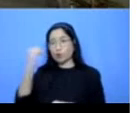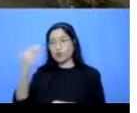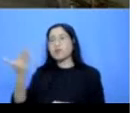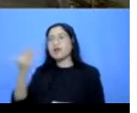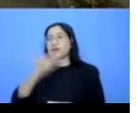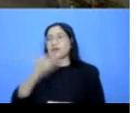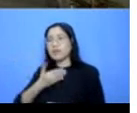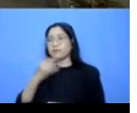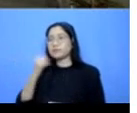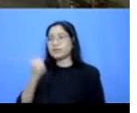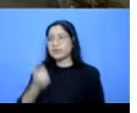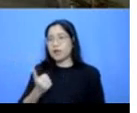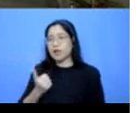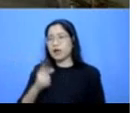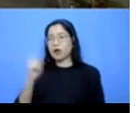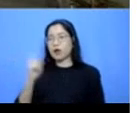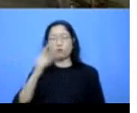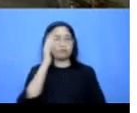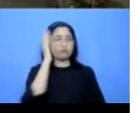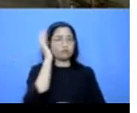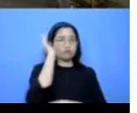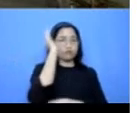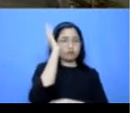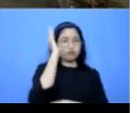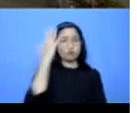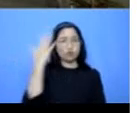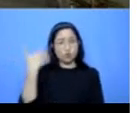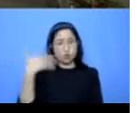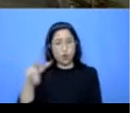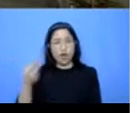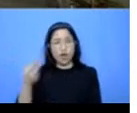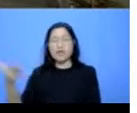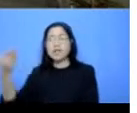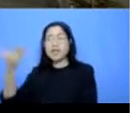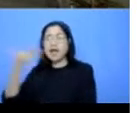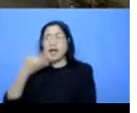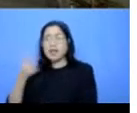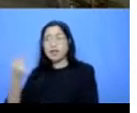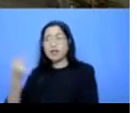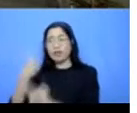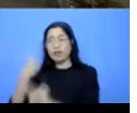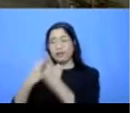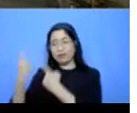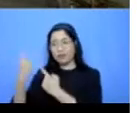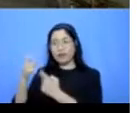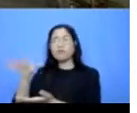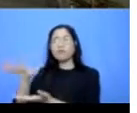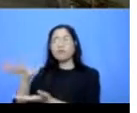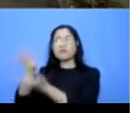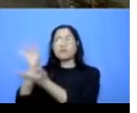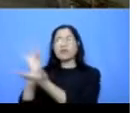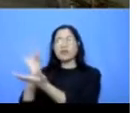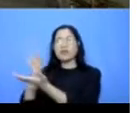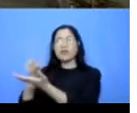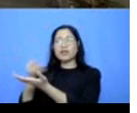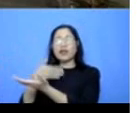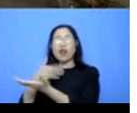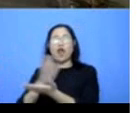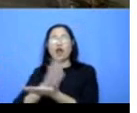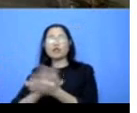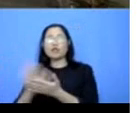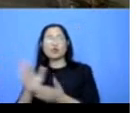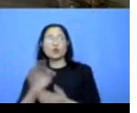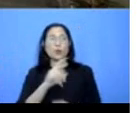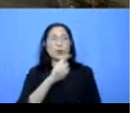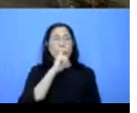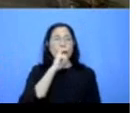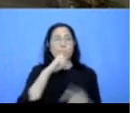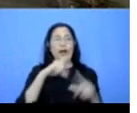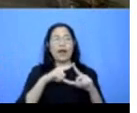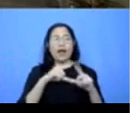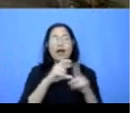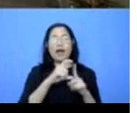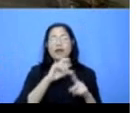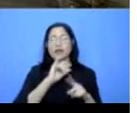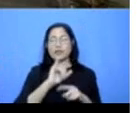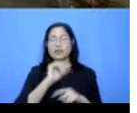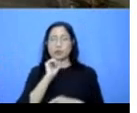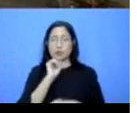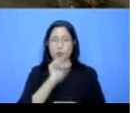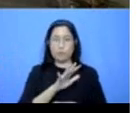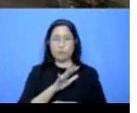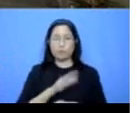ada pemaparan, kami akan memilih pertanyaan-pertanyaan dari Bapak Ibu untuk dijawab langsung oleh Bapak Adi Respati.